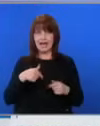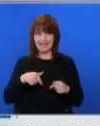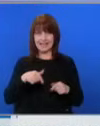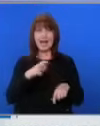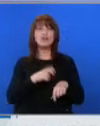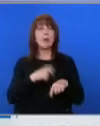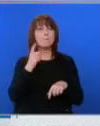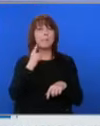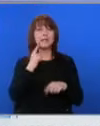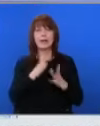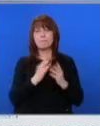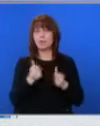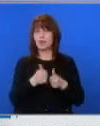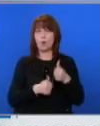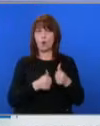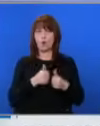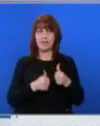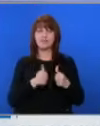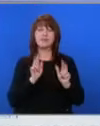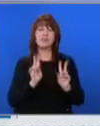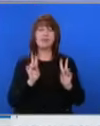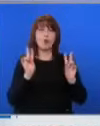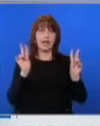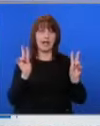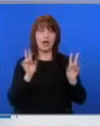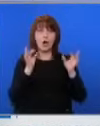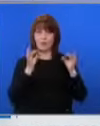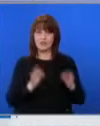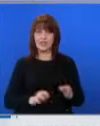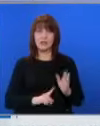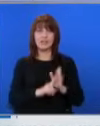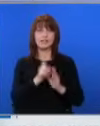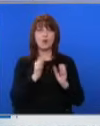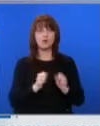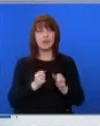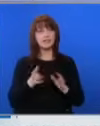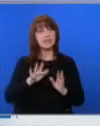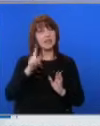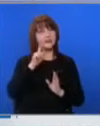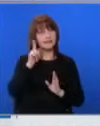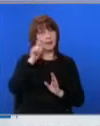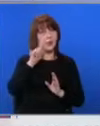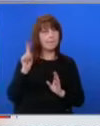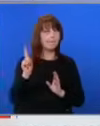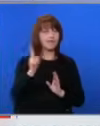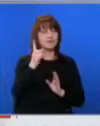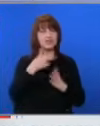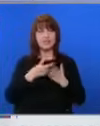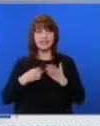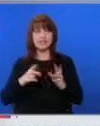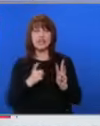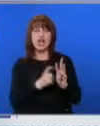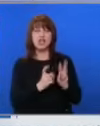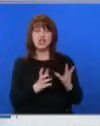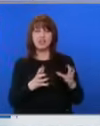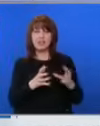президент Джо Байден е без конкуренция в лагера на демократите. Официалните резултати се очакват след няколко дни. Първоначалните ще излизат щат по щат